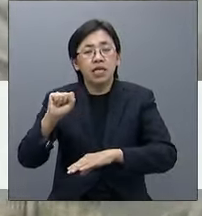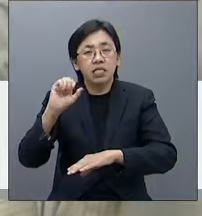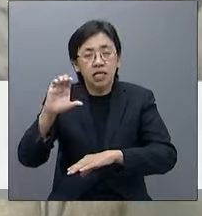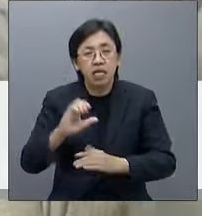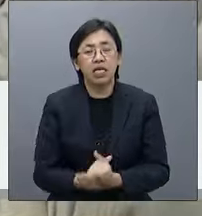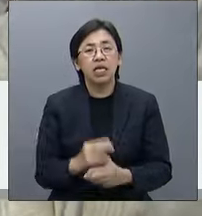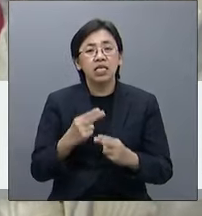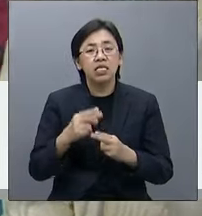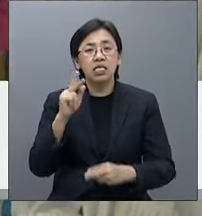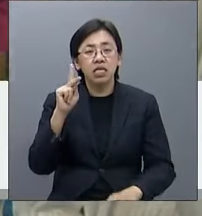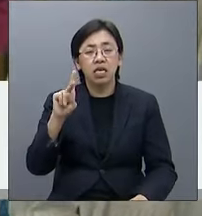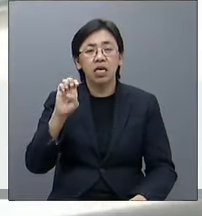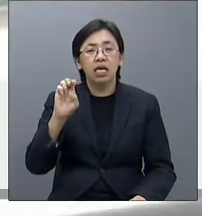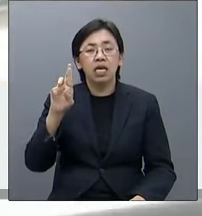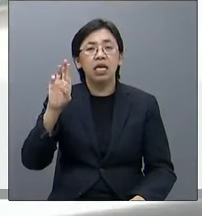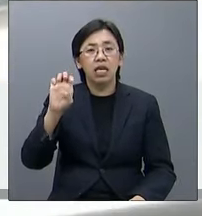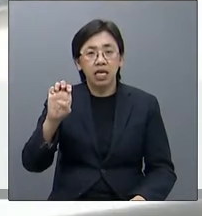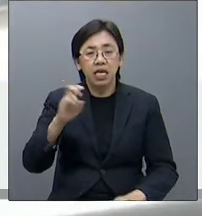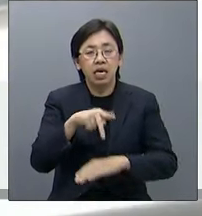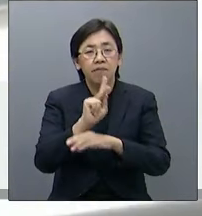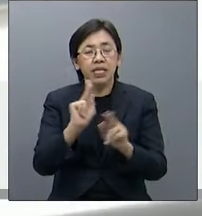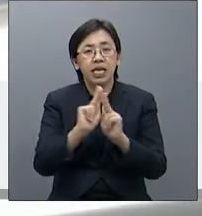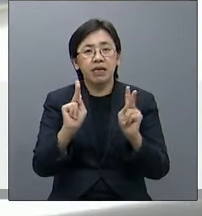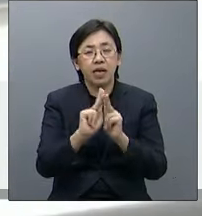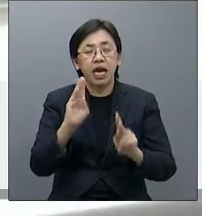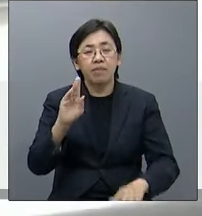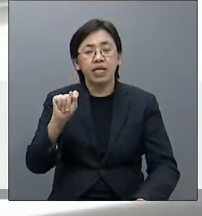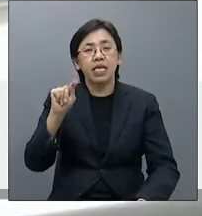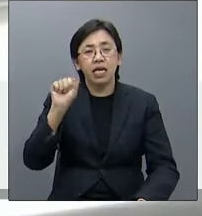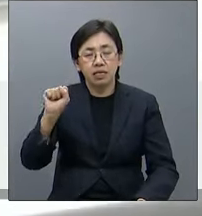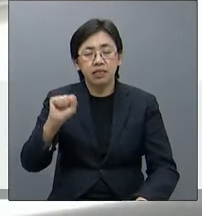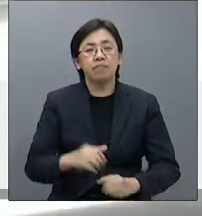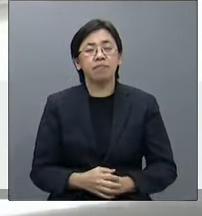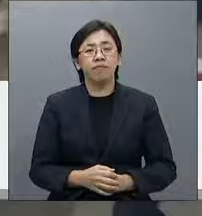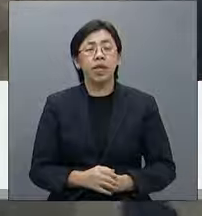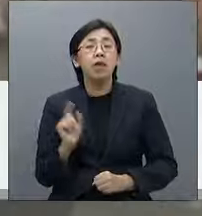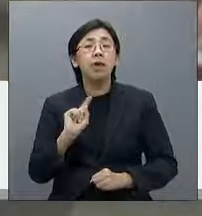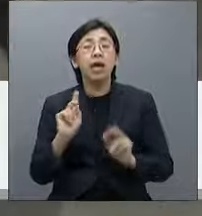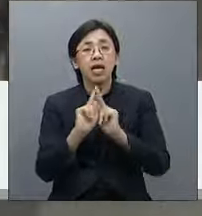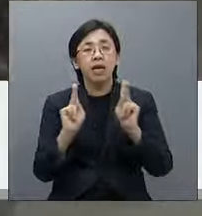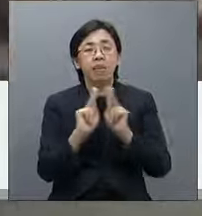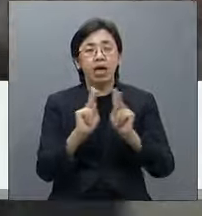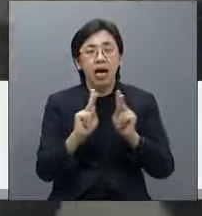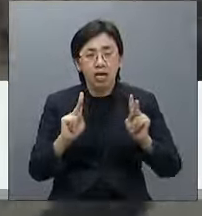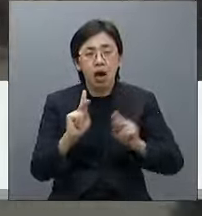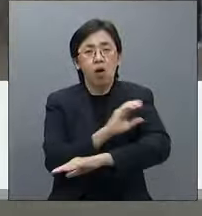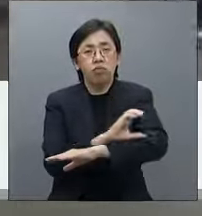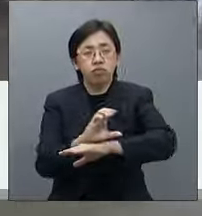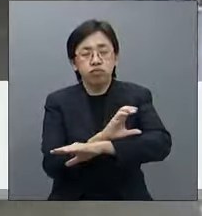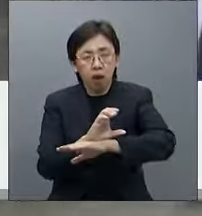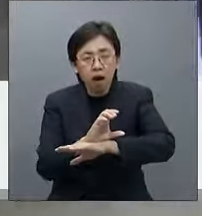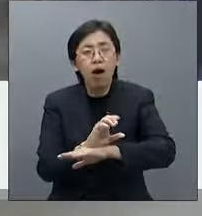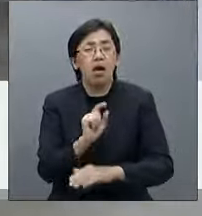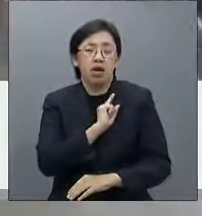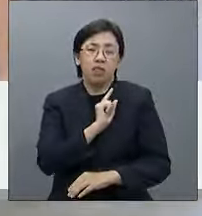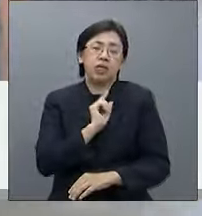คีรีกาญจนภาสประธานกรรมการบริษัท BTS Group Holding จำกัดในฐานะกรรมการระบบขนส่งมวลชนกรุงเทพจำกัดในขณะ